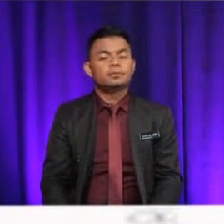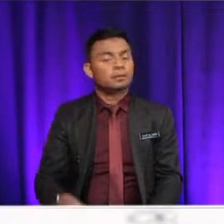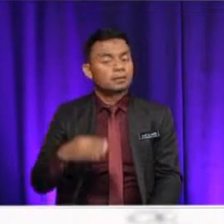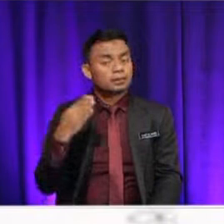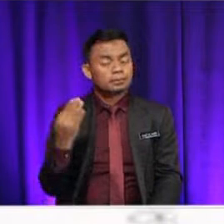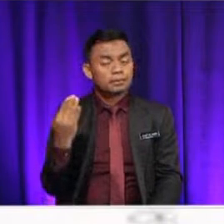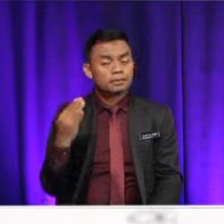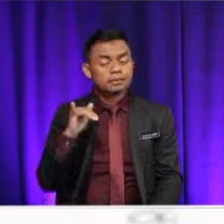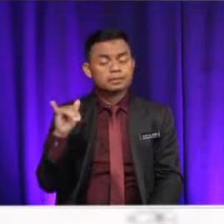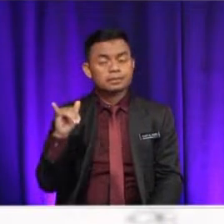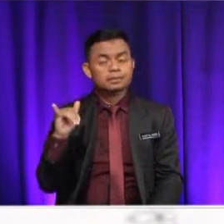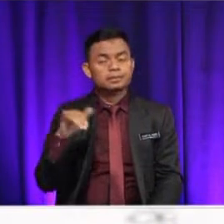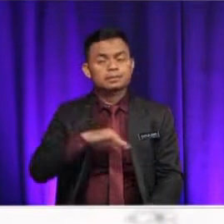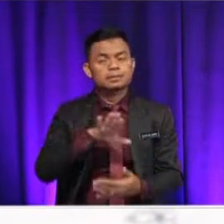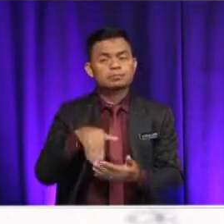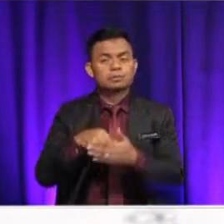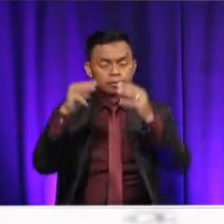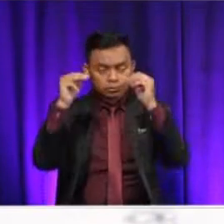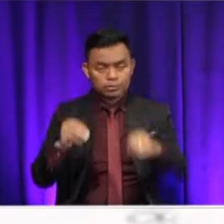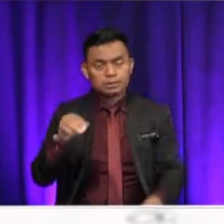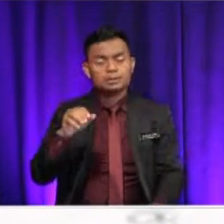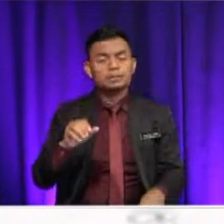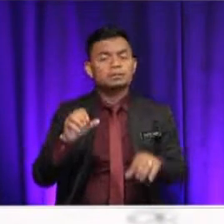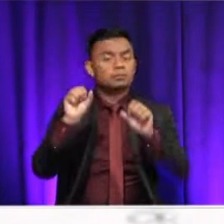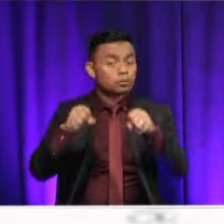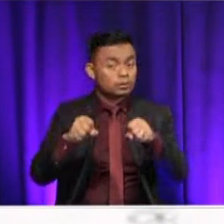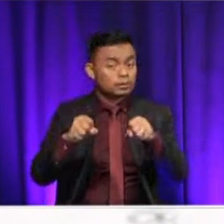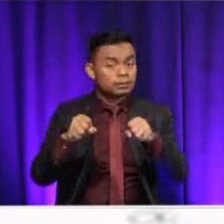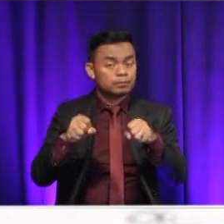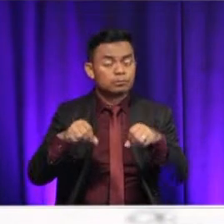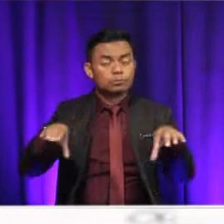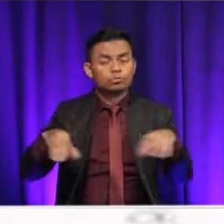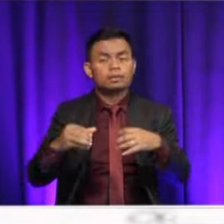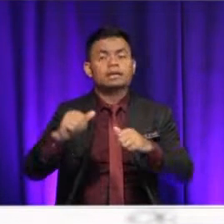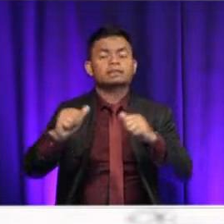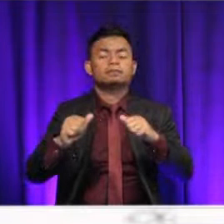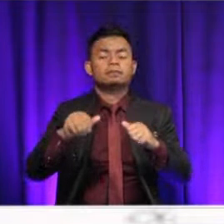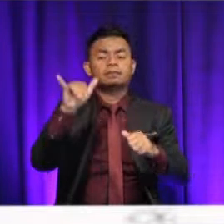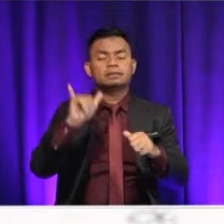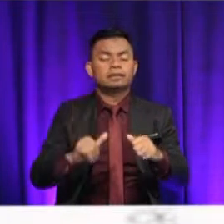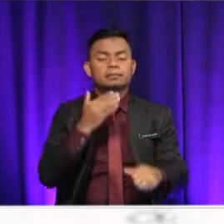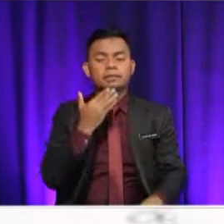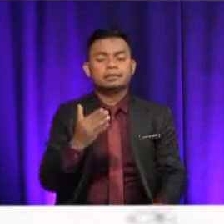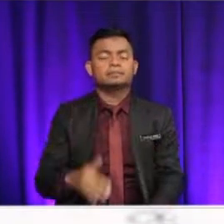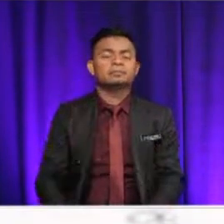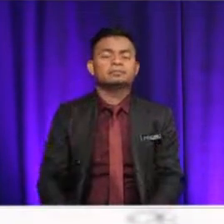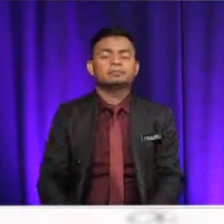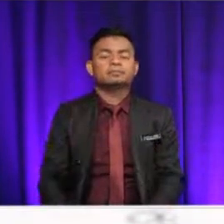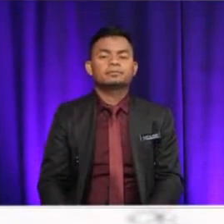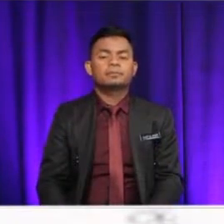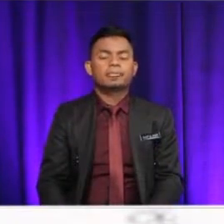tinggal dapat menjalankan aktiviti dengan baik dan sempurna. Okey. Boleh Sean? Saya Boleh, sambung ya. Cikgu.